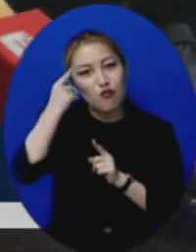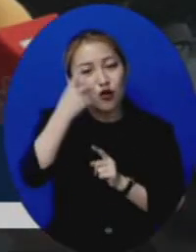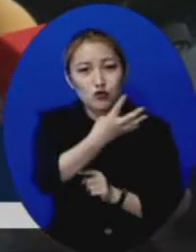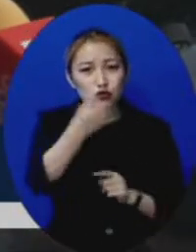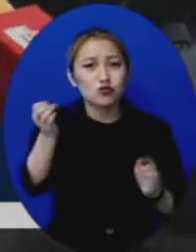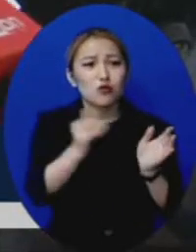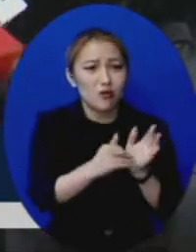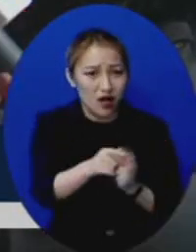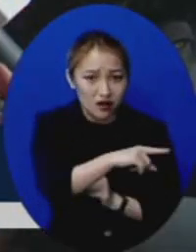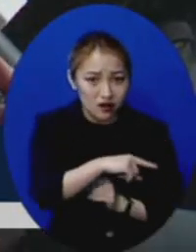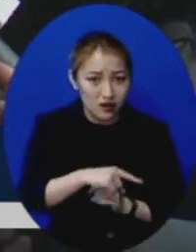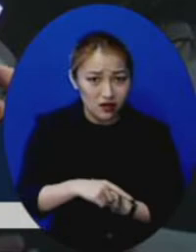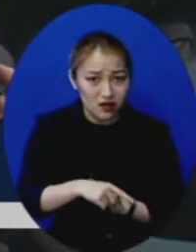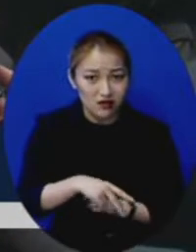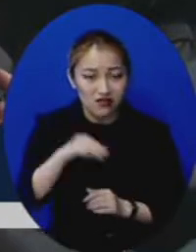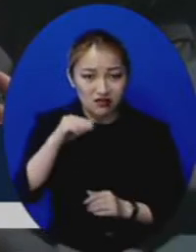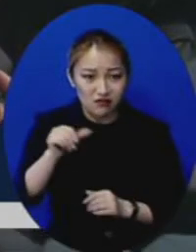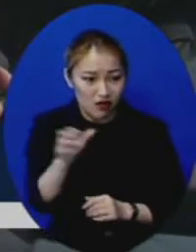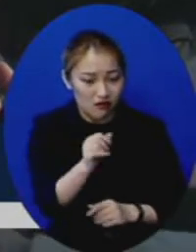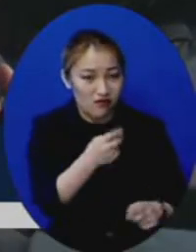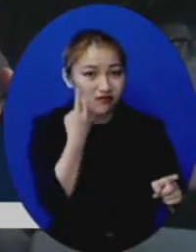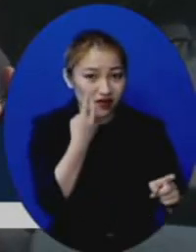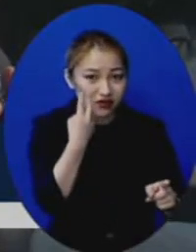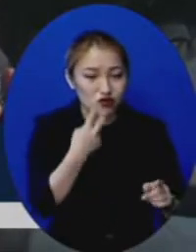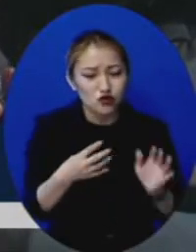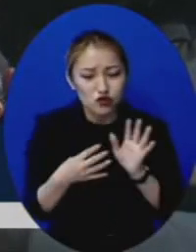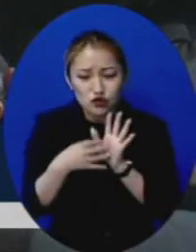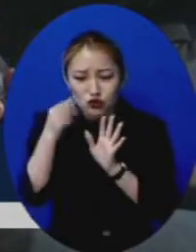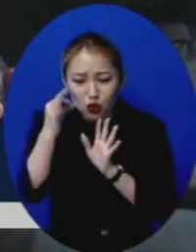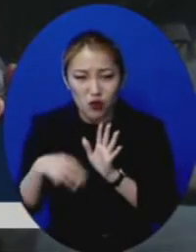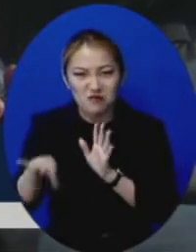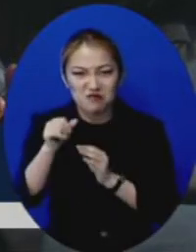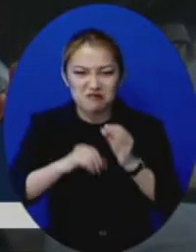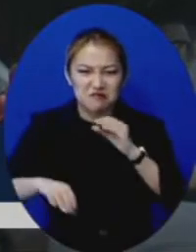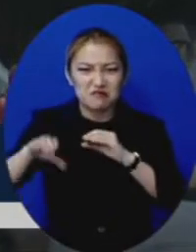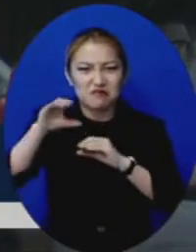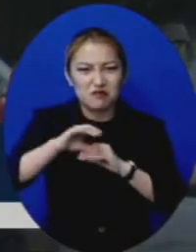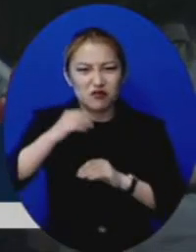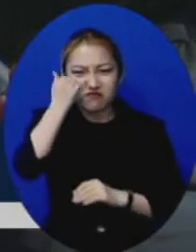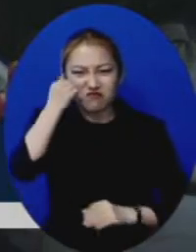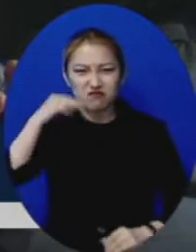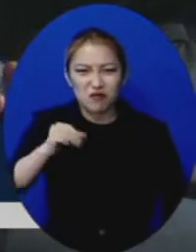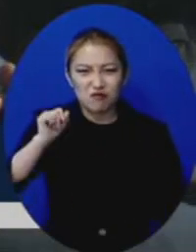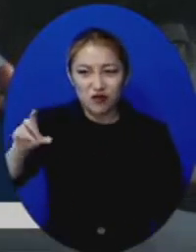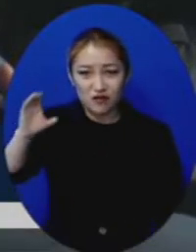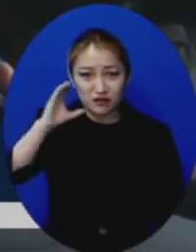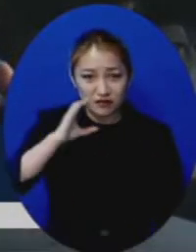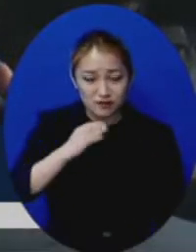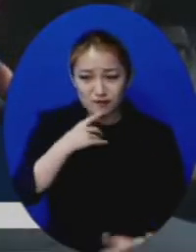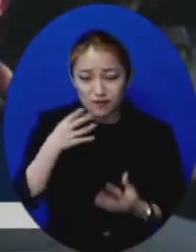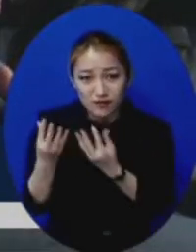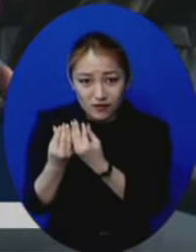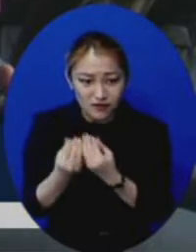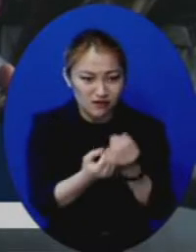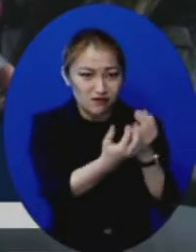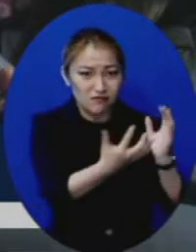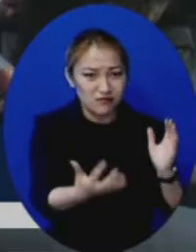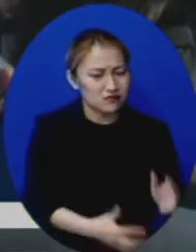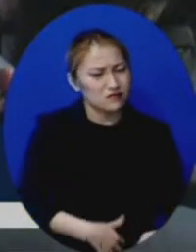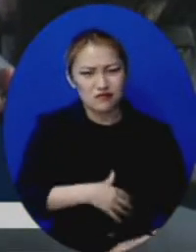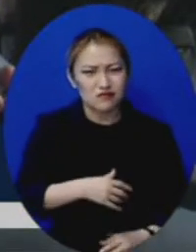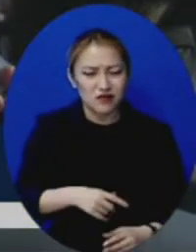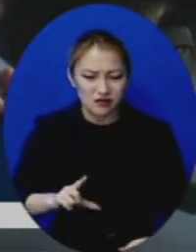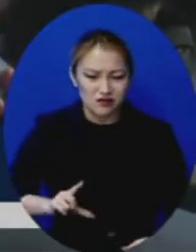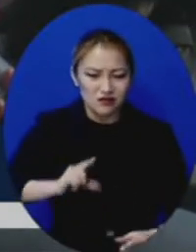л авчиж байгаа. 9% нь одоо тэр тэтгэврийн доод хэмжээс ийшээ авчиж байгаа шүү дээ. Тийм учраас энэ тэтгэврийг доод 5 жилээр бодох юм бол